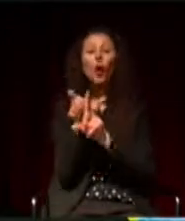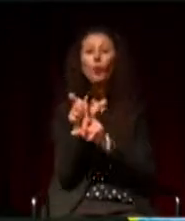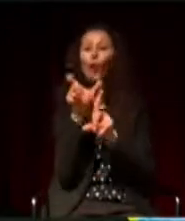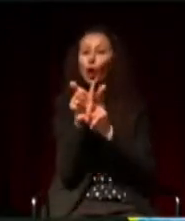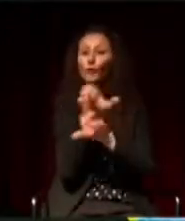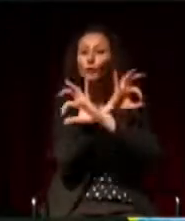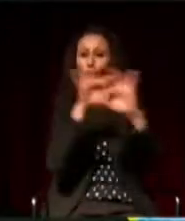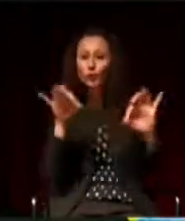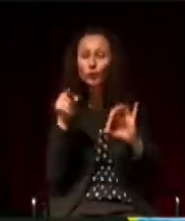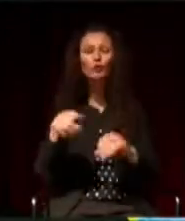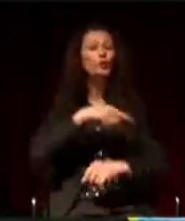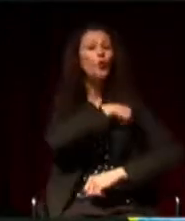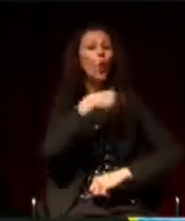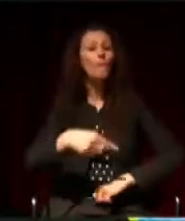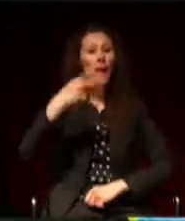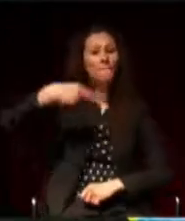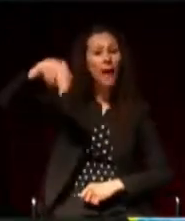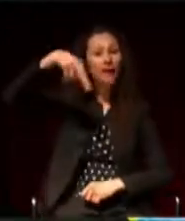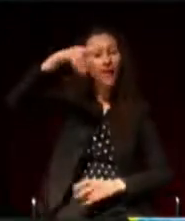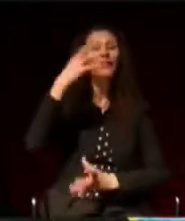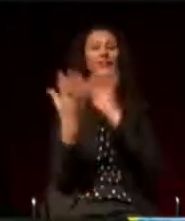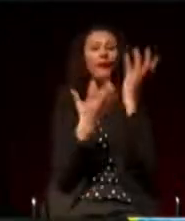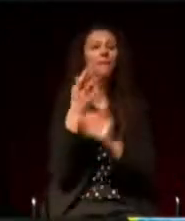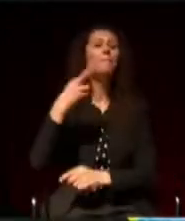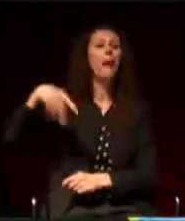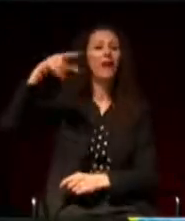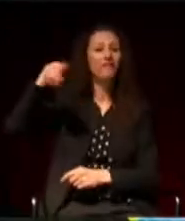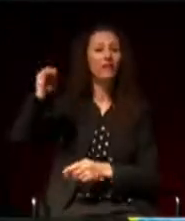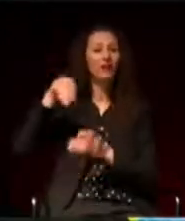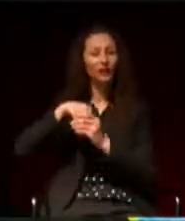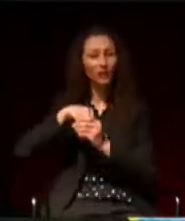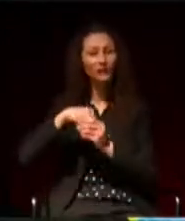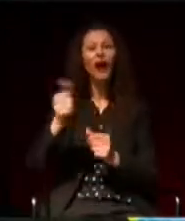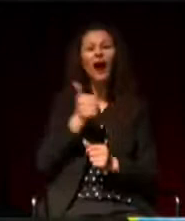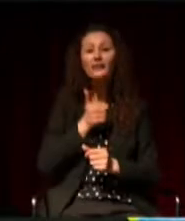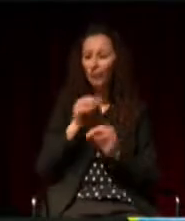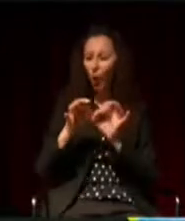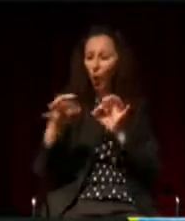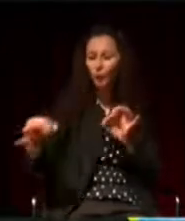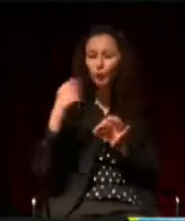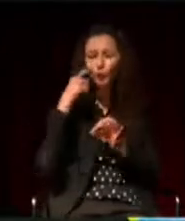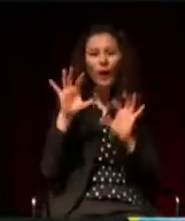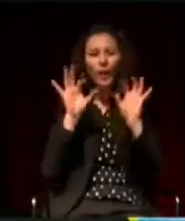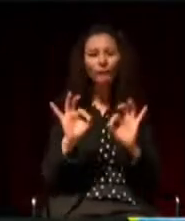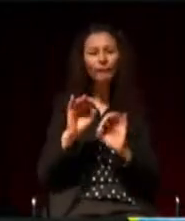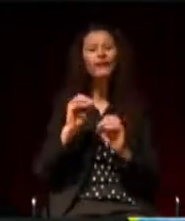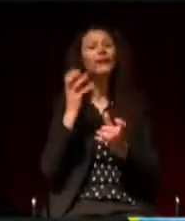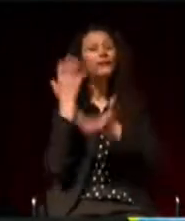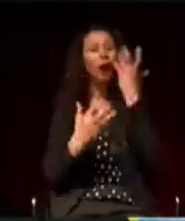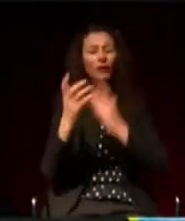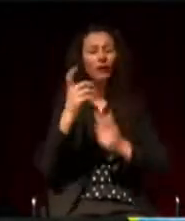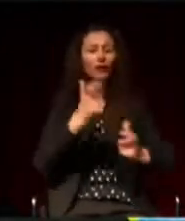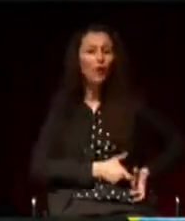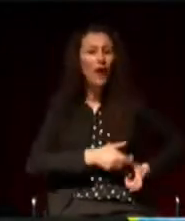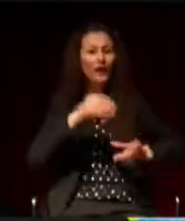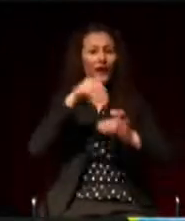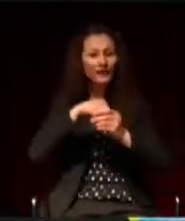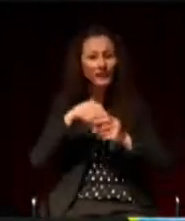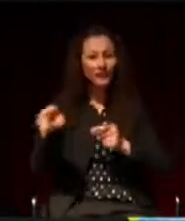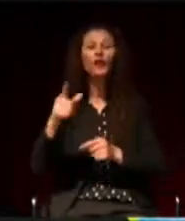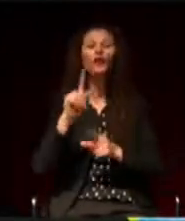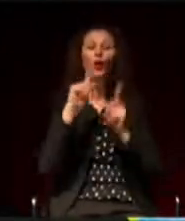ya da korunumsuz normal merdiven dışındaki yangın merdiveni, korunumlu koridorun askeri ölçülerdeki alanı ve yangın güvenlik holleri, yürürlükteki